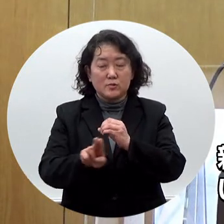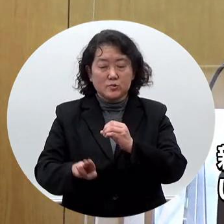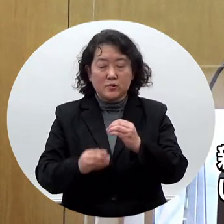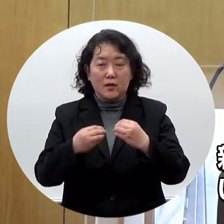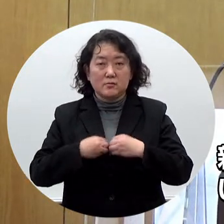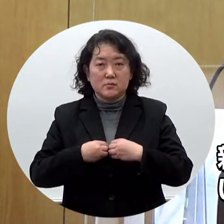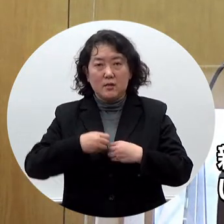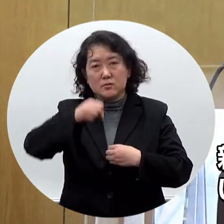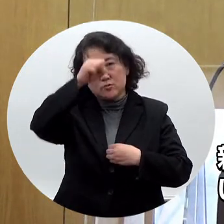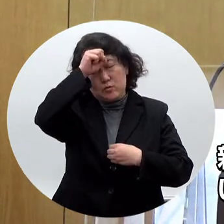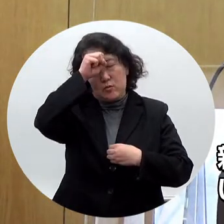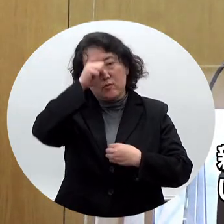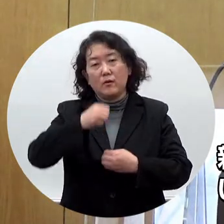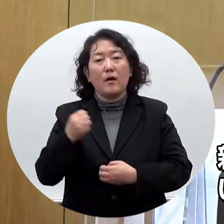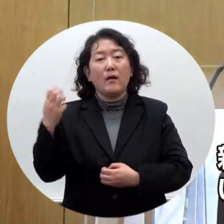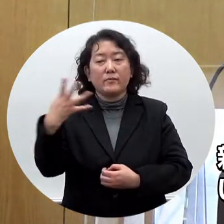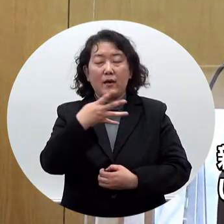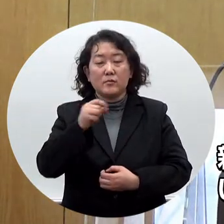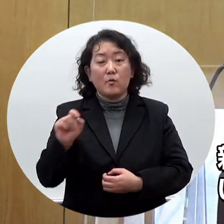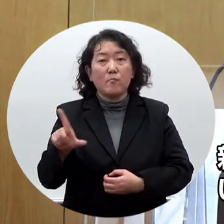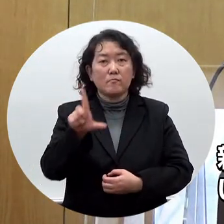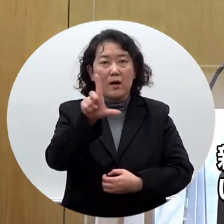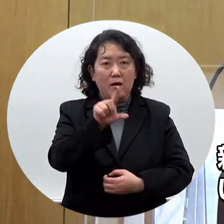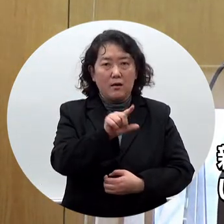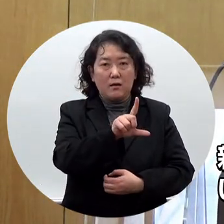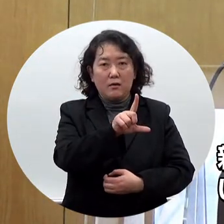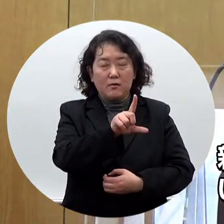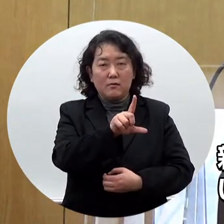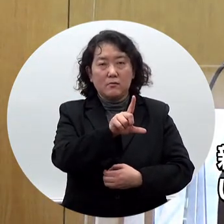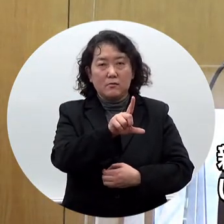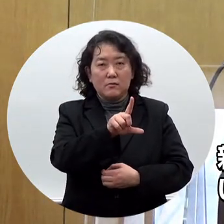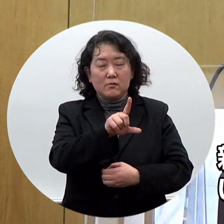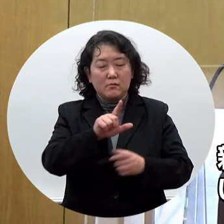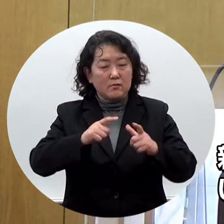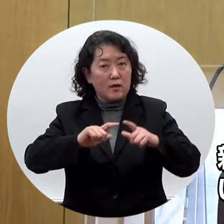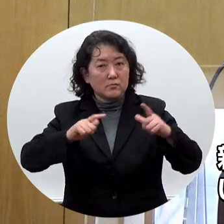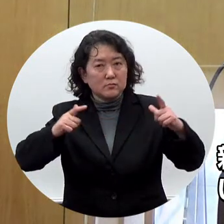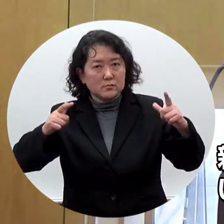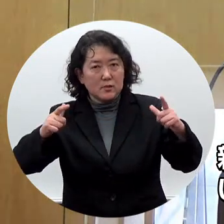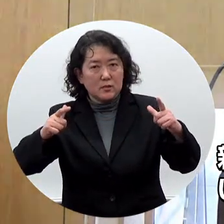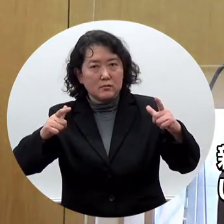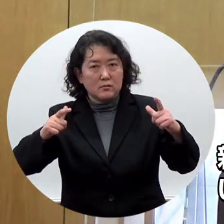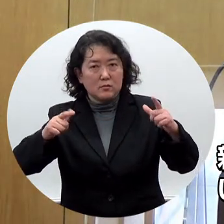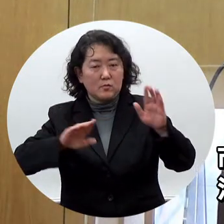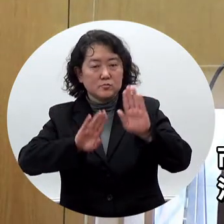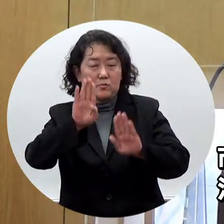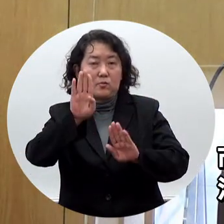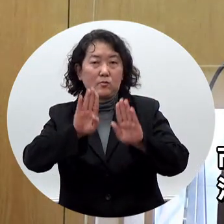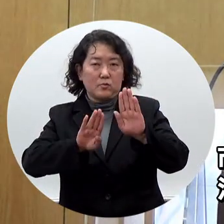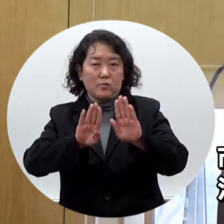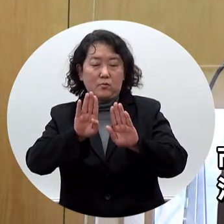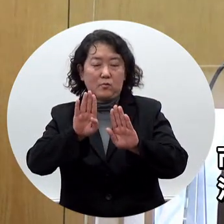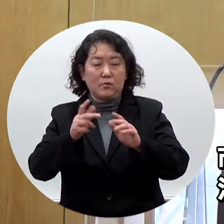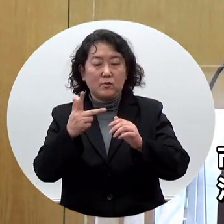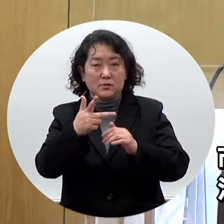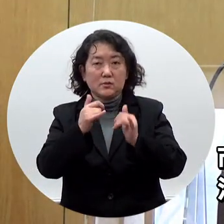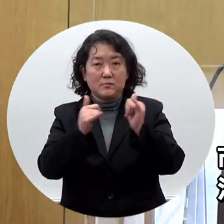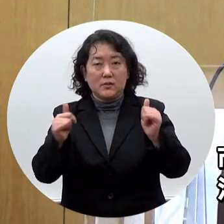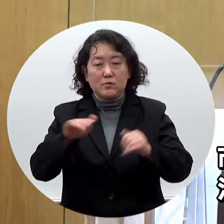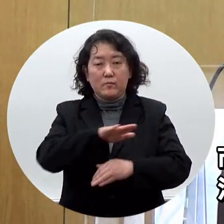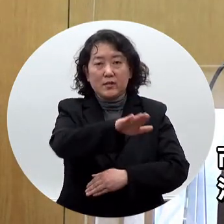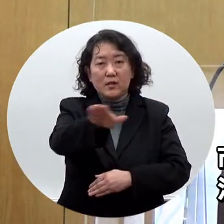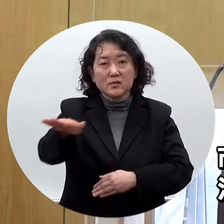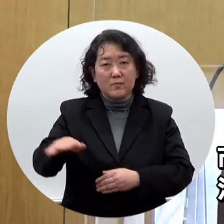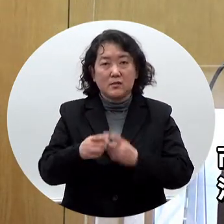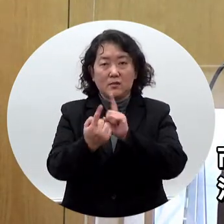が第4波ともいえる拡大を見せておりますことを踏まえ市民の皆様に